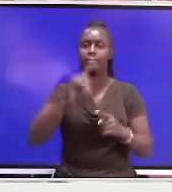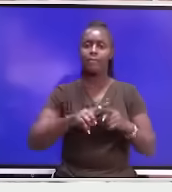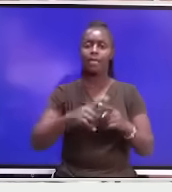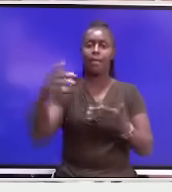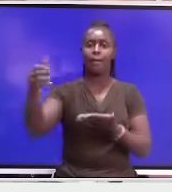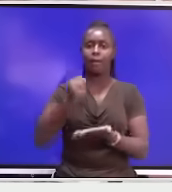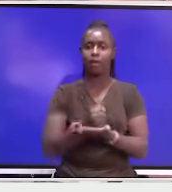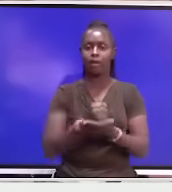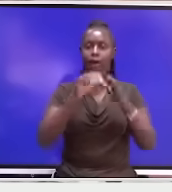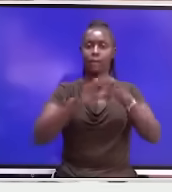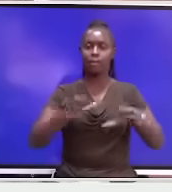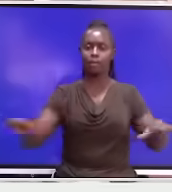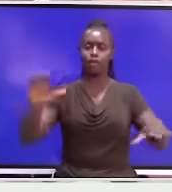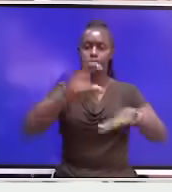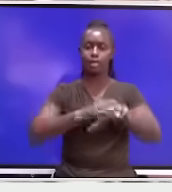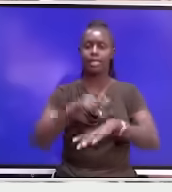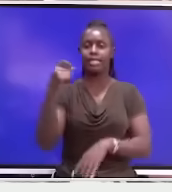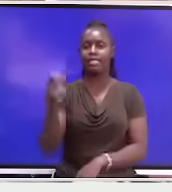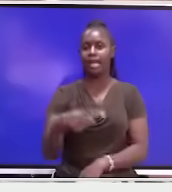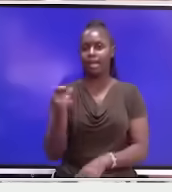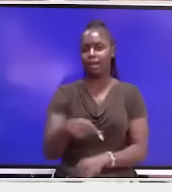and pensionable, wapate mshahara ya juu.